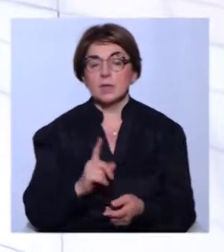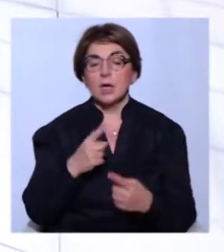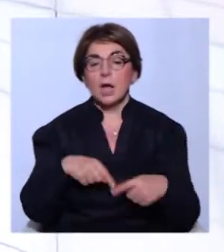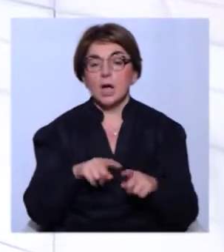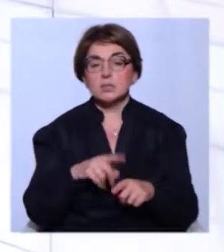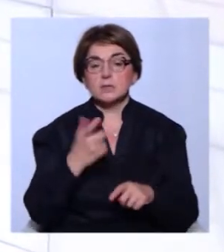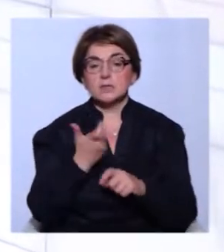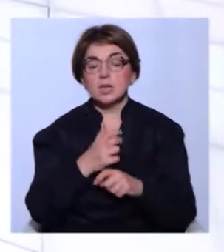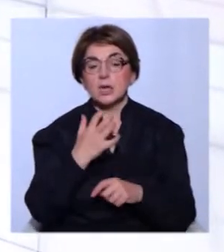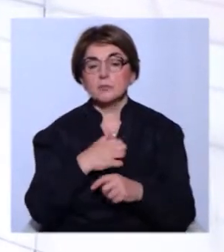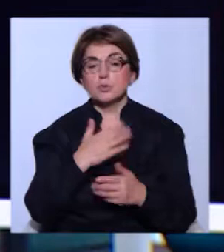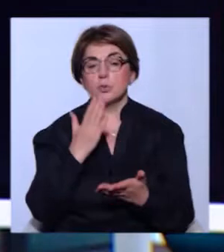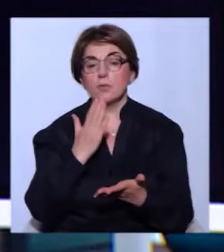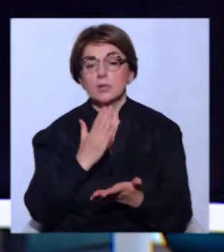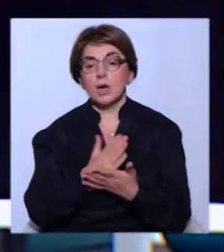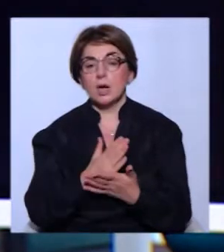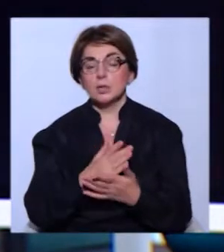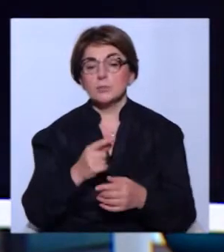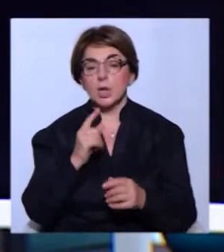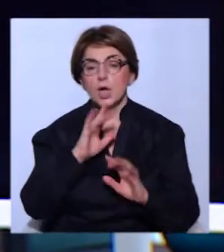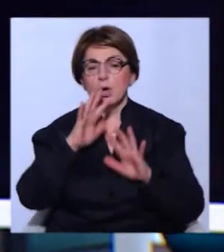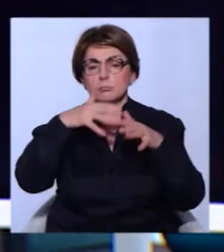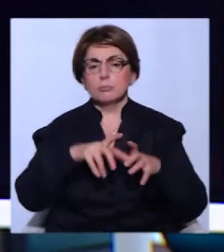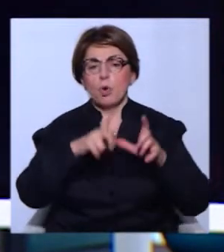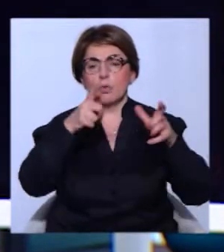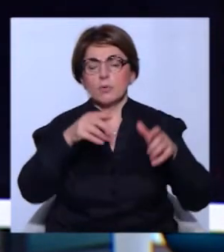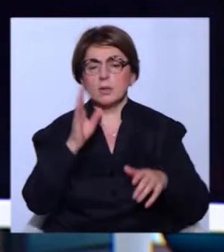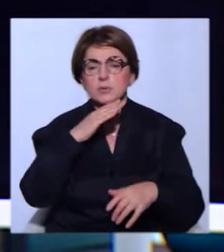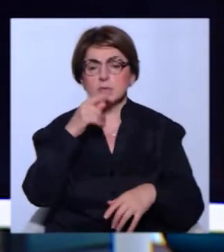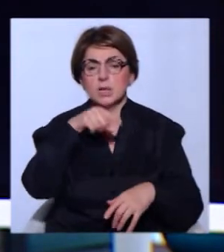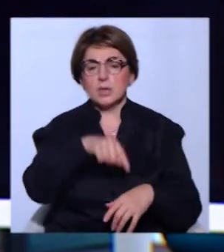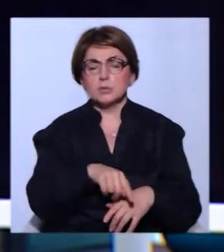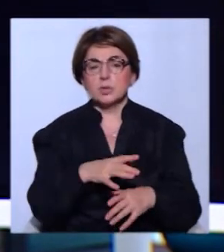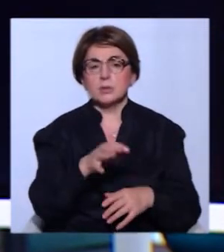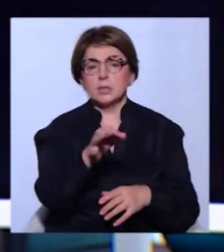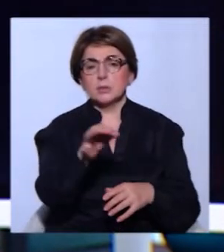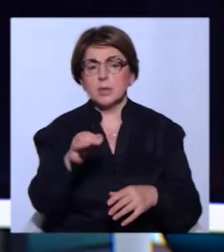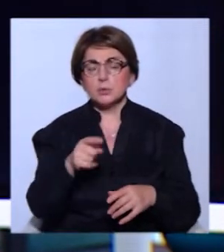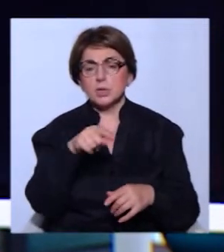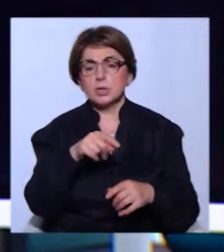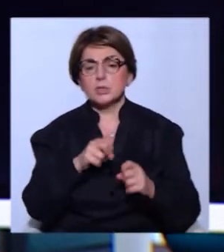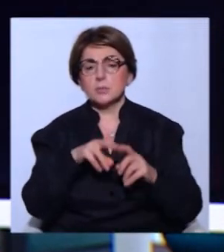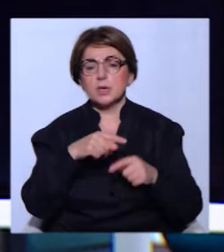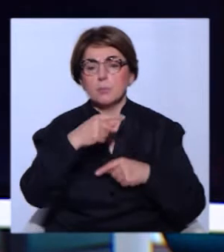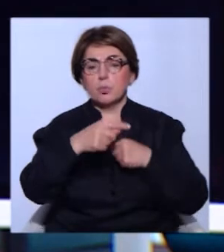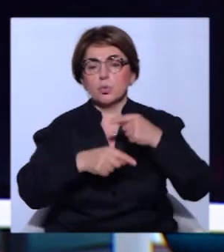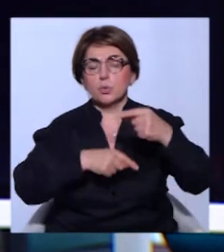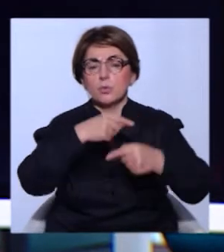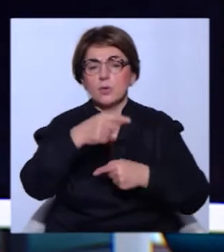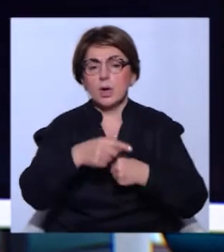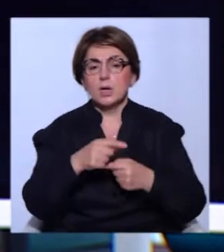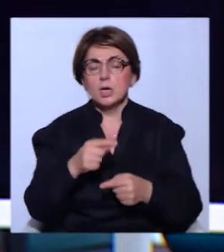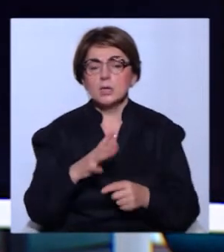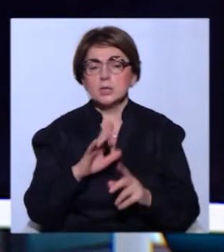ასევე ძალიან მნიშვნელოვანი არის ოკეანეებში, წყლებში მიმდინარე ნახშირბადის წრებრუნვის პროცესი.